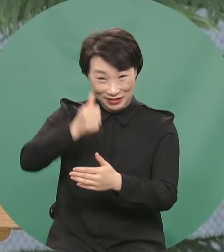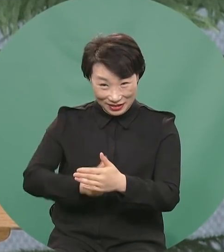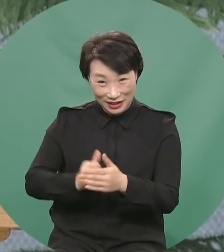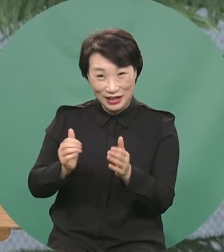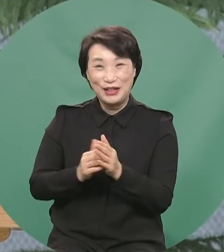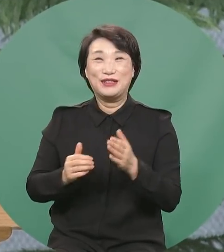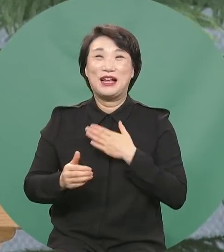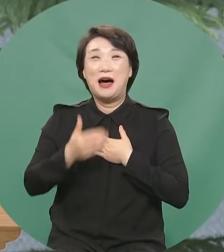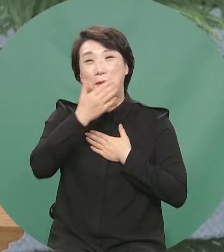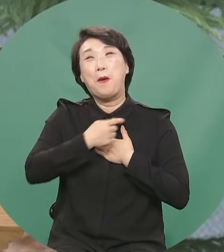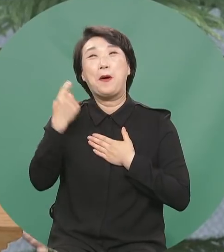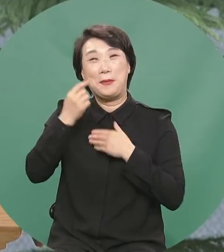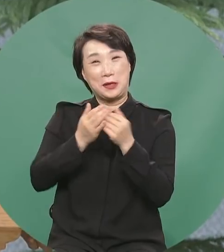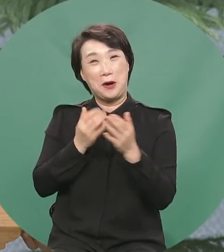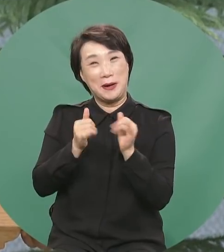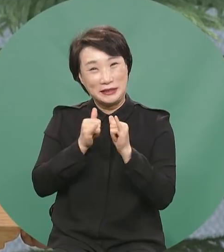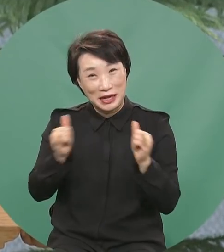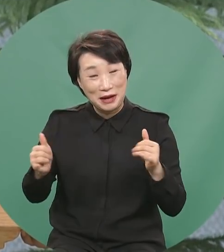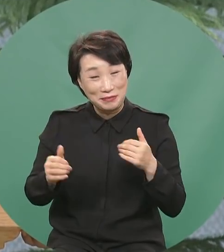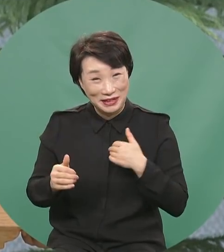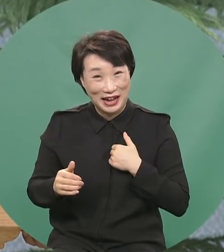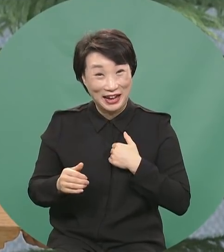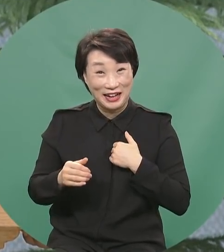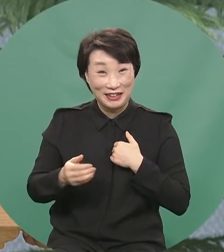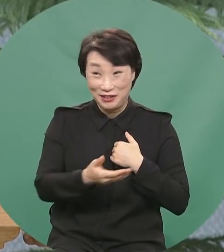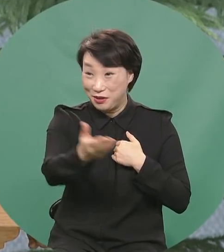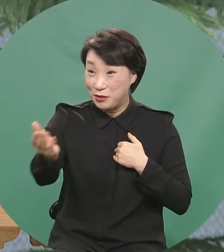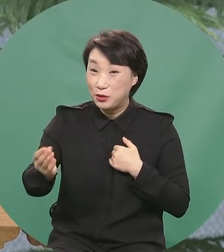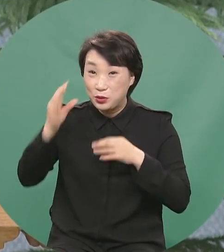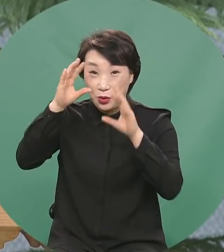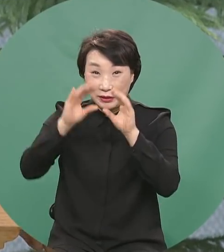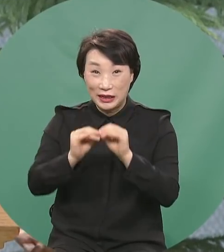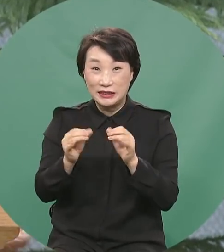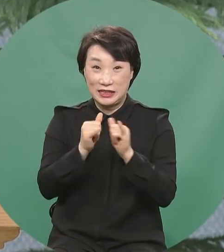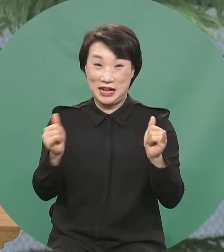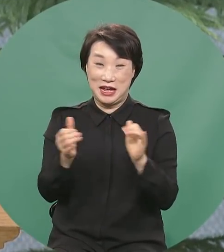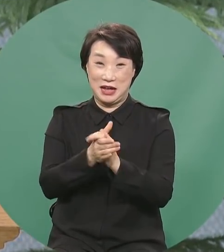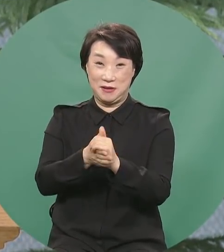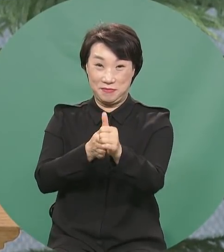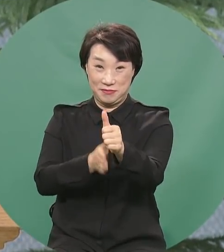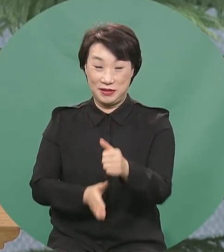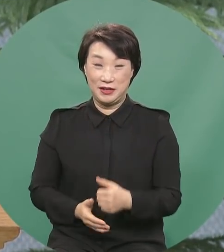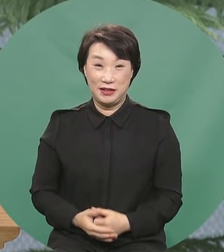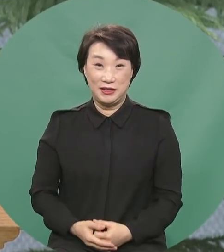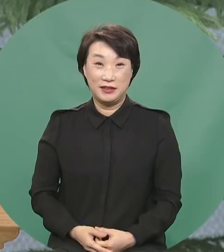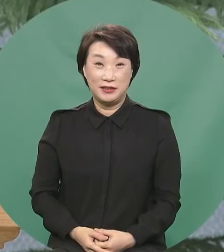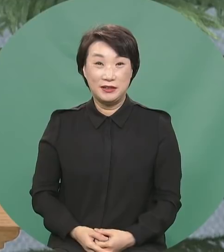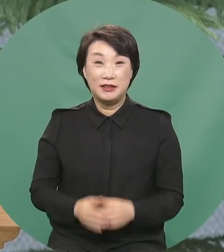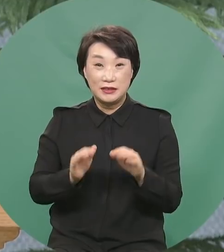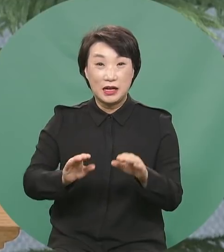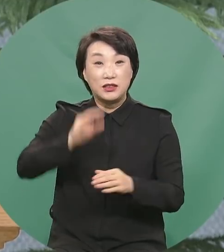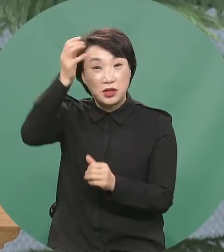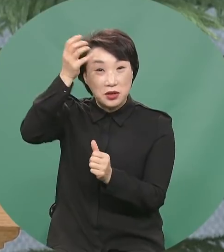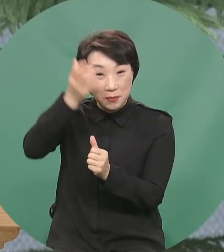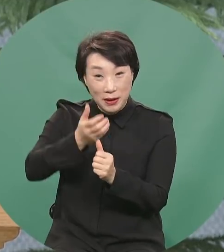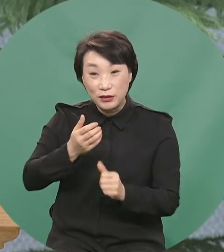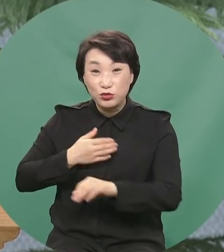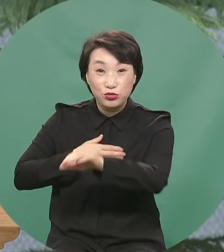복음의 경험자입니다. 동의하시면 아멘 합시다. 그러므로 성령 받은